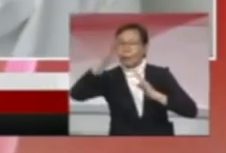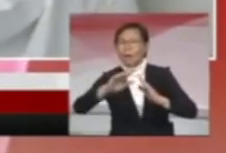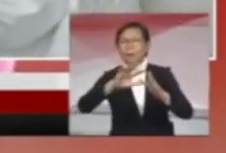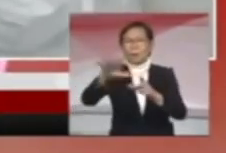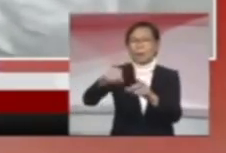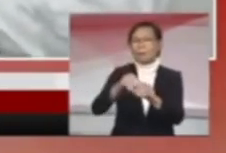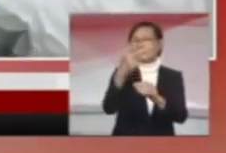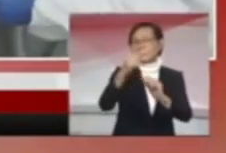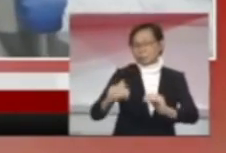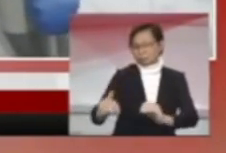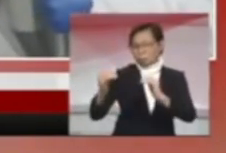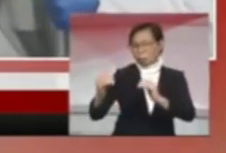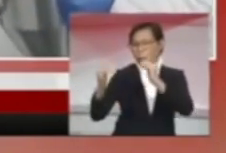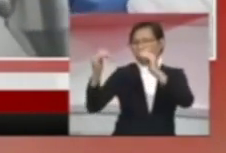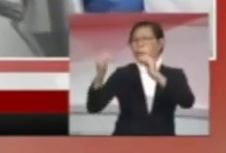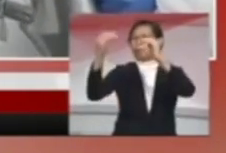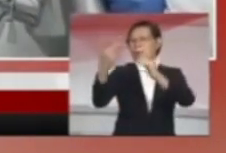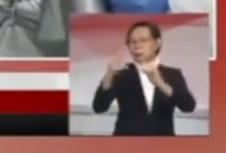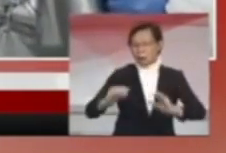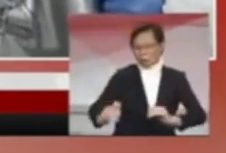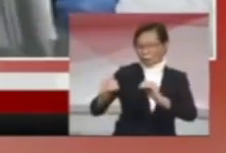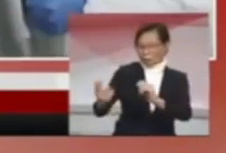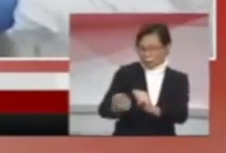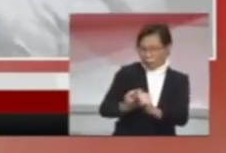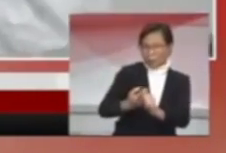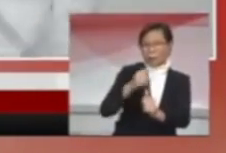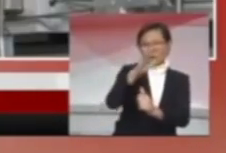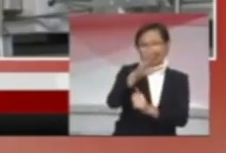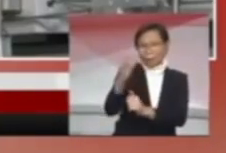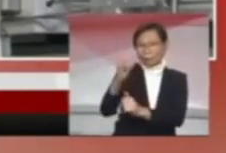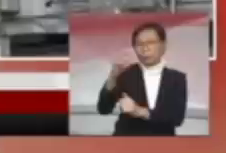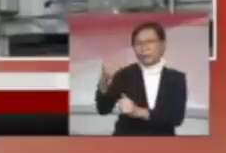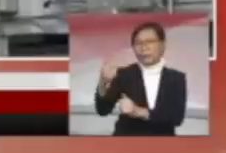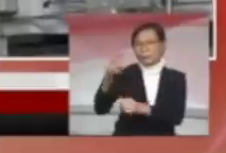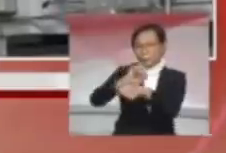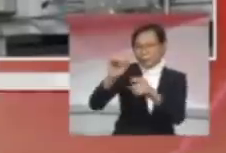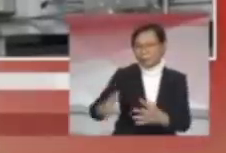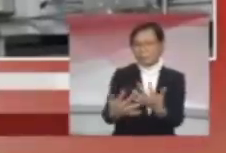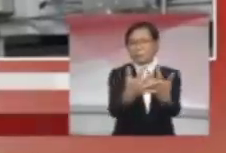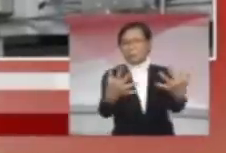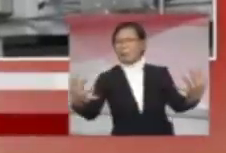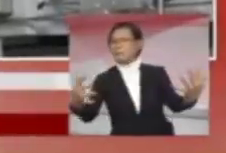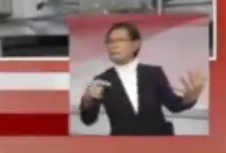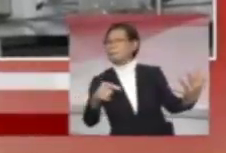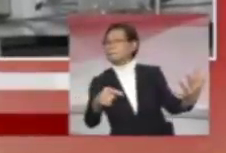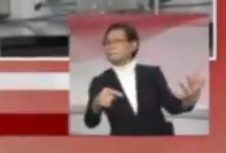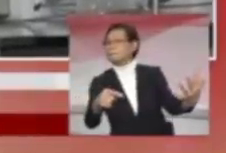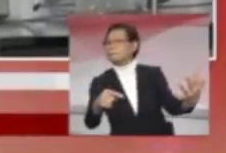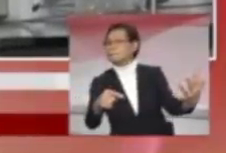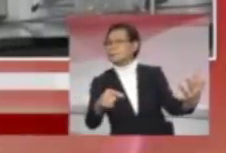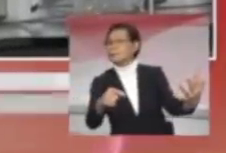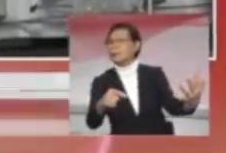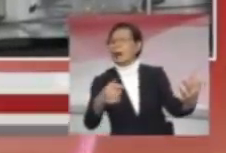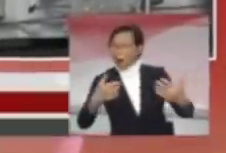Hai toh WhatsApp kamu kami bahkan sejumlah 500.000 petugas barisan hadapan yang